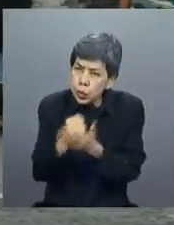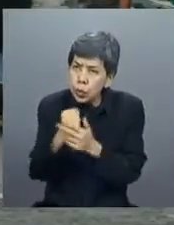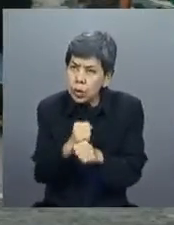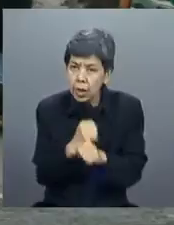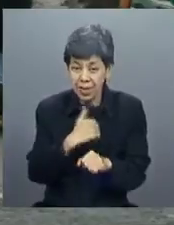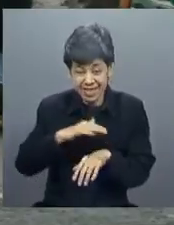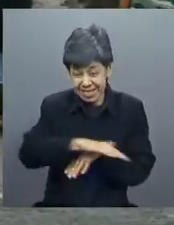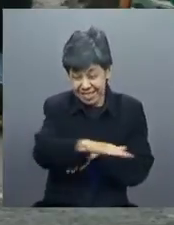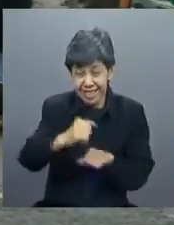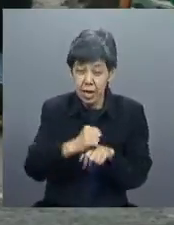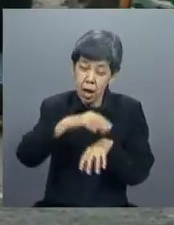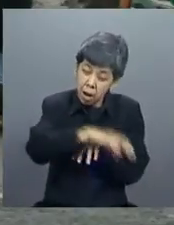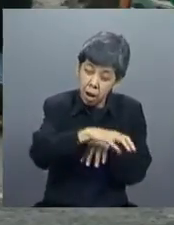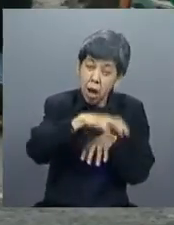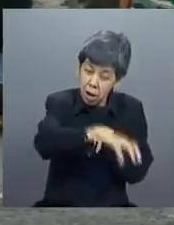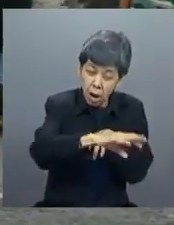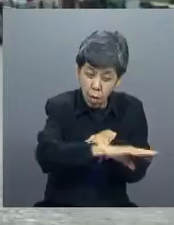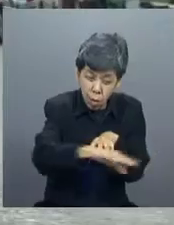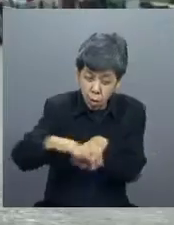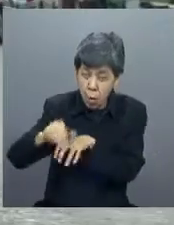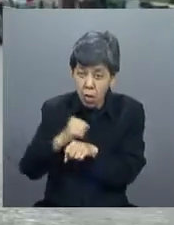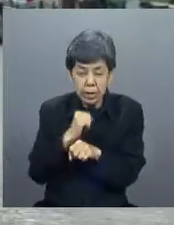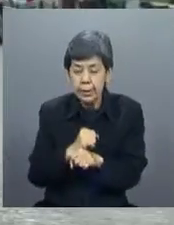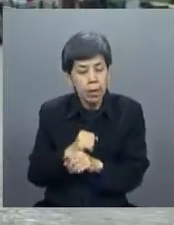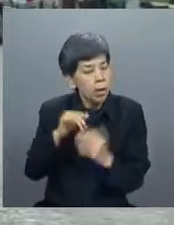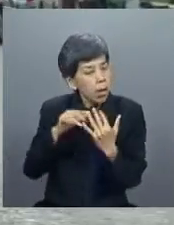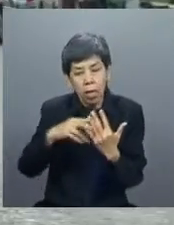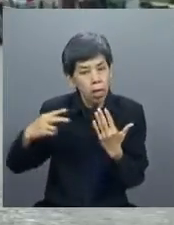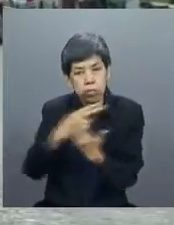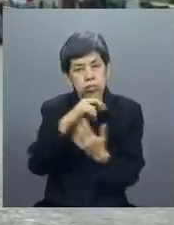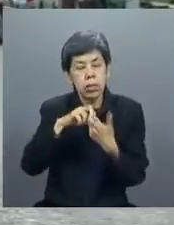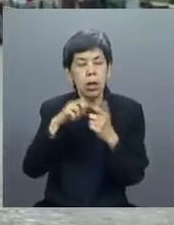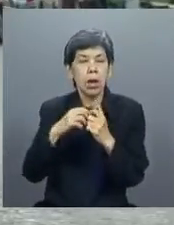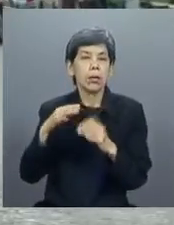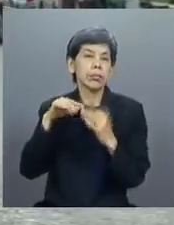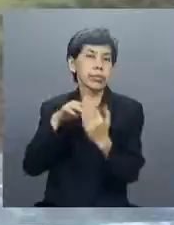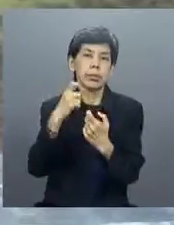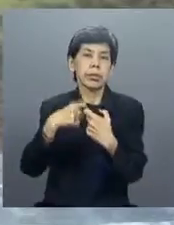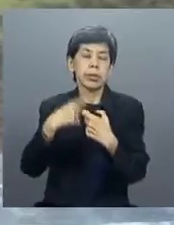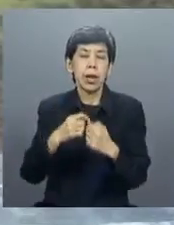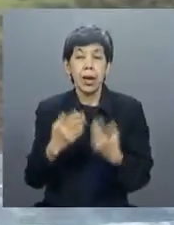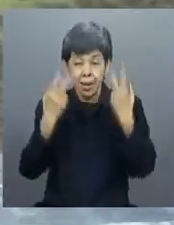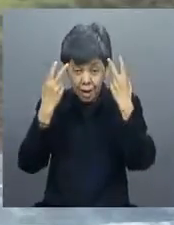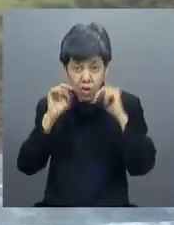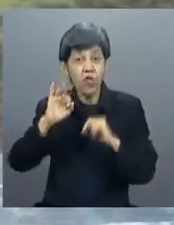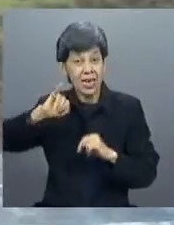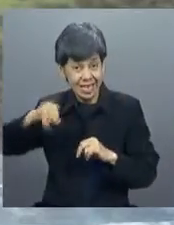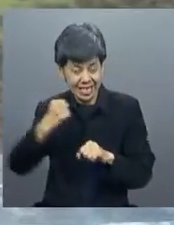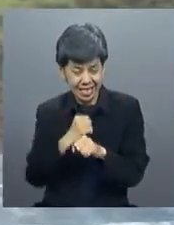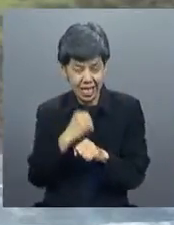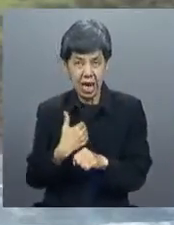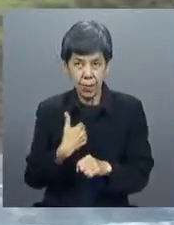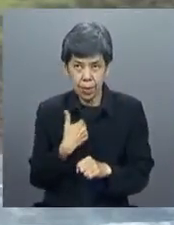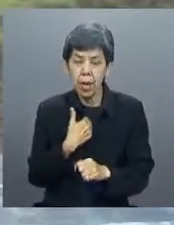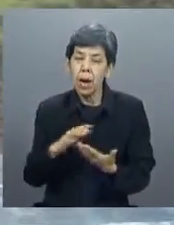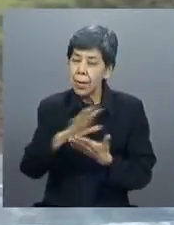พื้นที่ตามเกาะต่างๆรอบนอกก็ขาดการสื่อสารทั้งหมดนายกรัฐมนตรีของฟิจิบอกว่าชาวฟิจิทั้ง